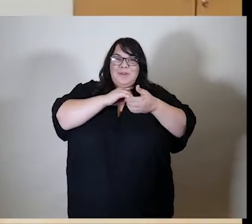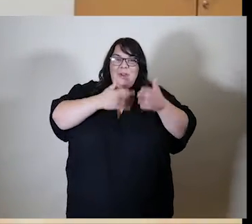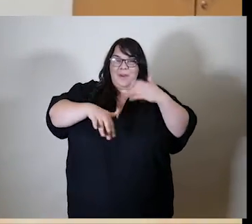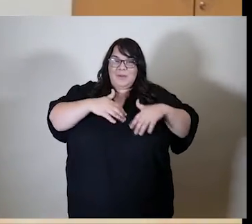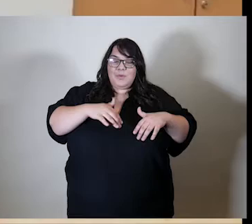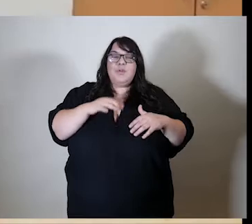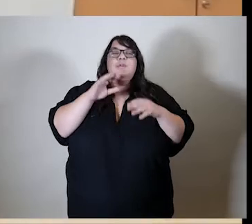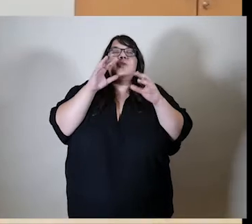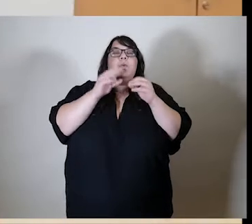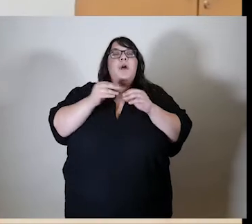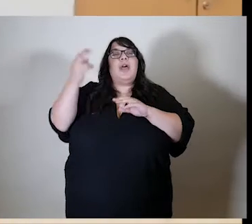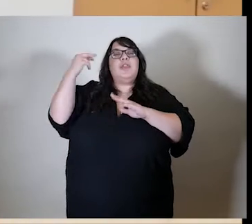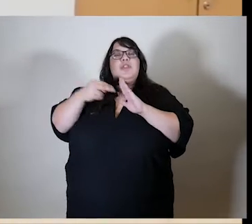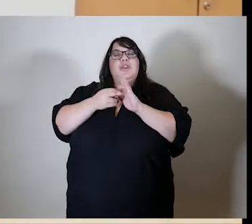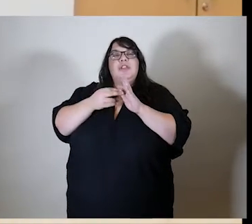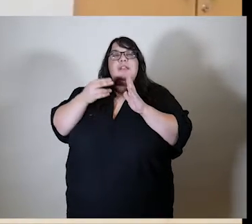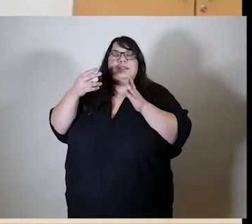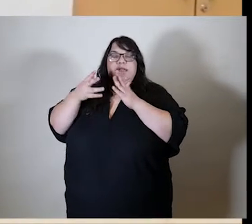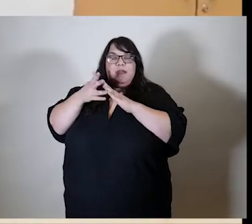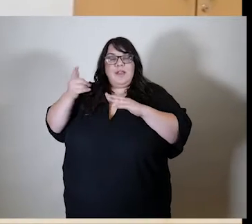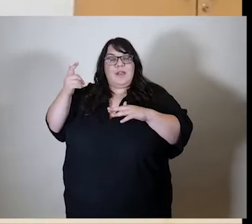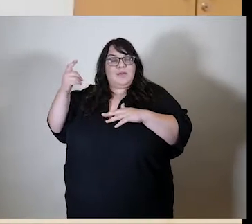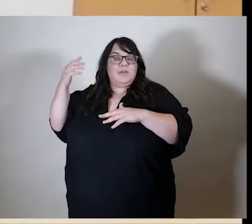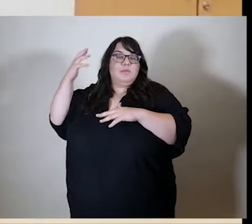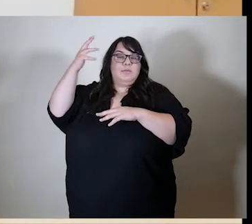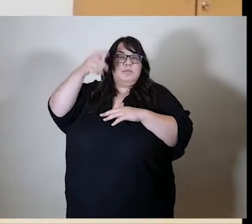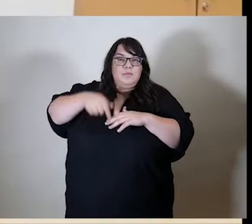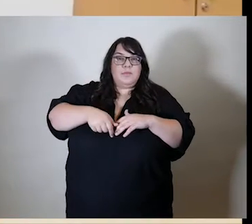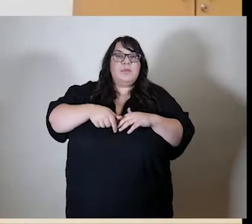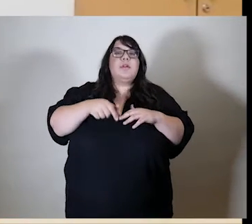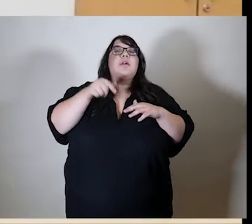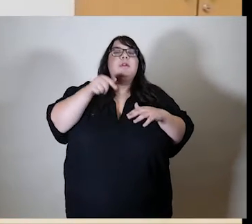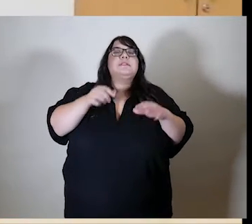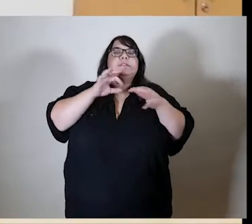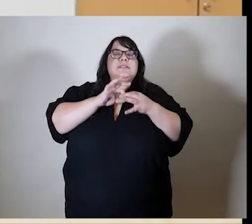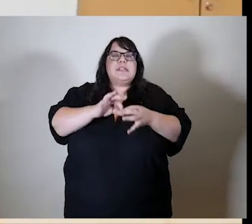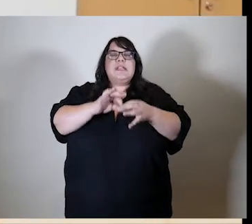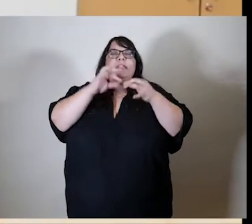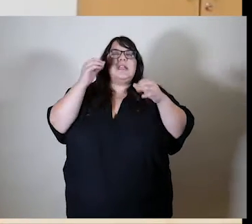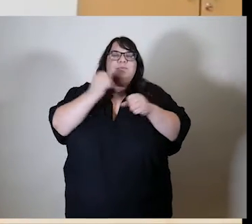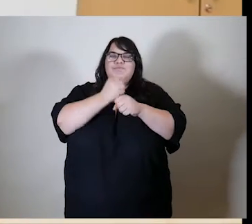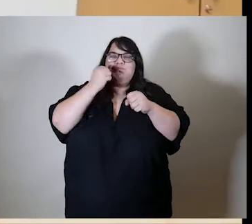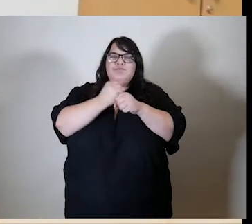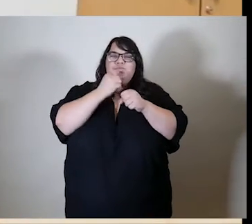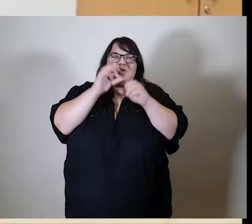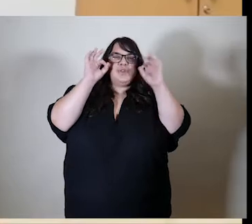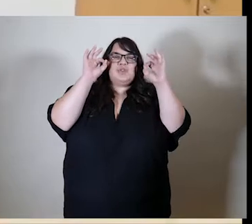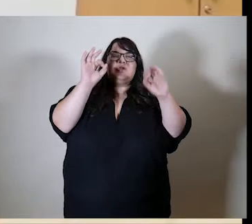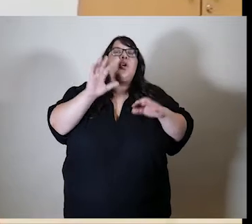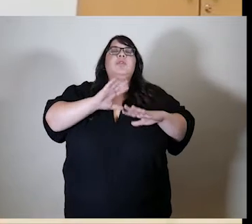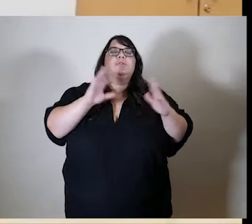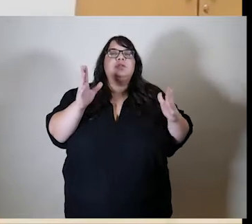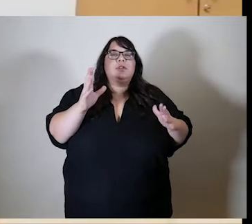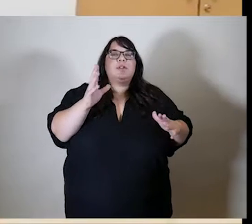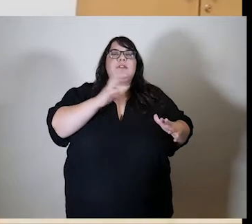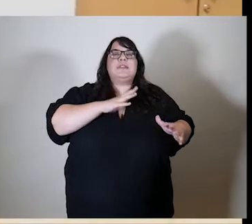πω ότι ο Σύλλογός μας, ο οποίος δραστηριοποιείται από το 1987 στον νομό μας, συνεχώς εργάζεται για να βελτιώσει